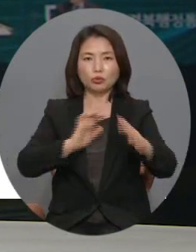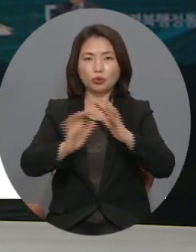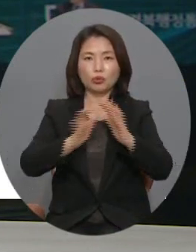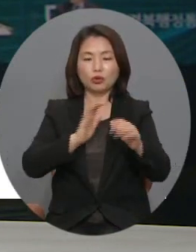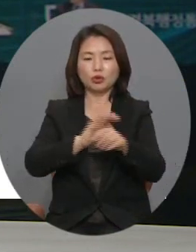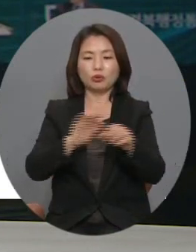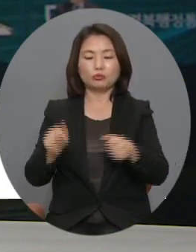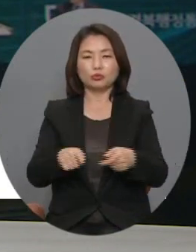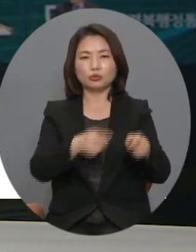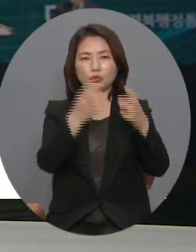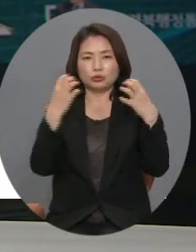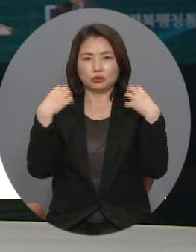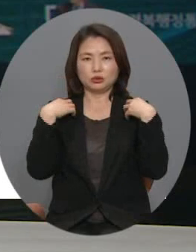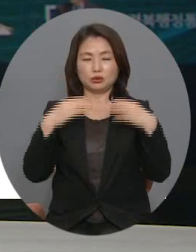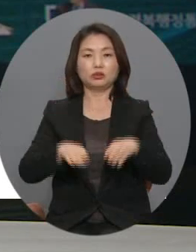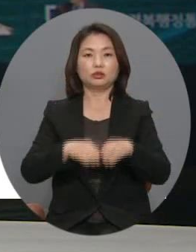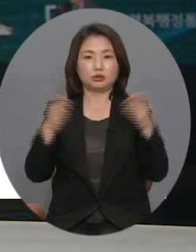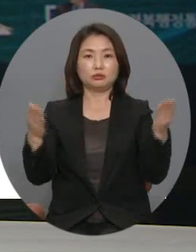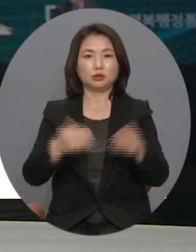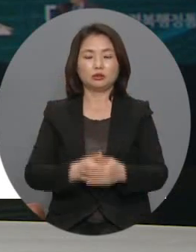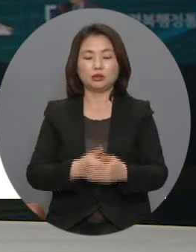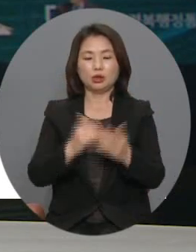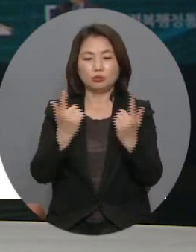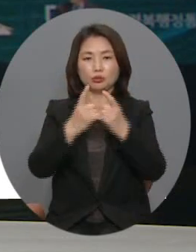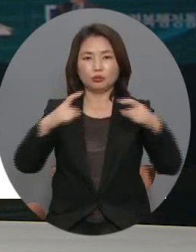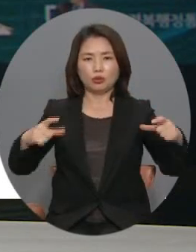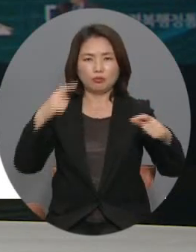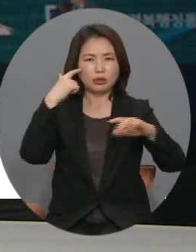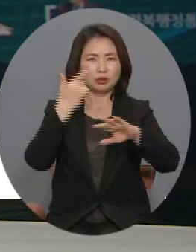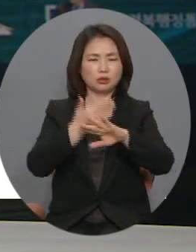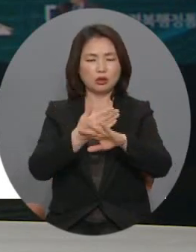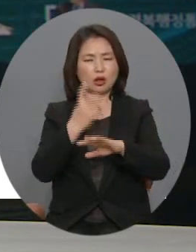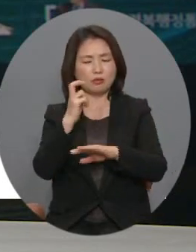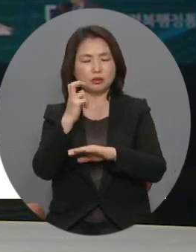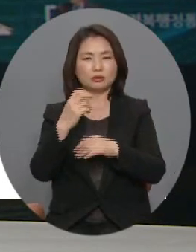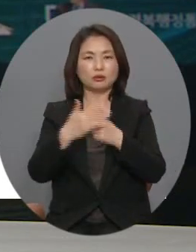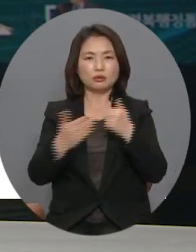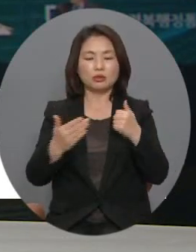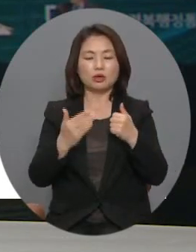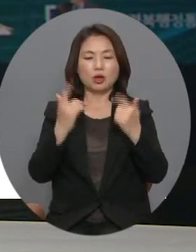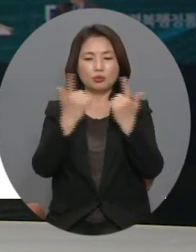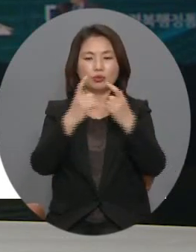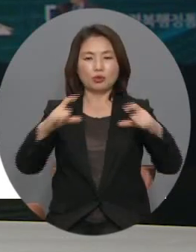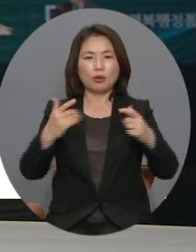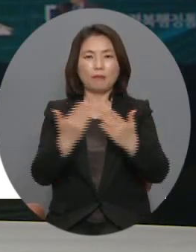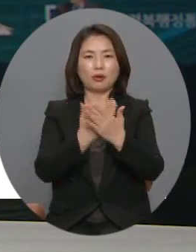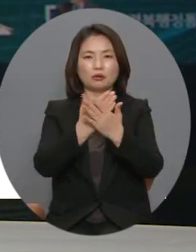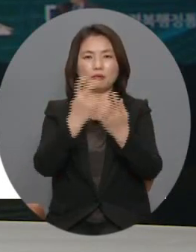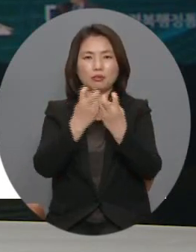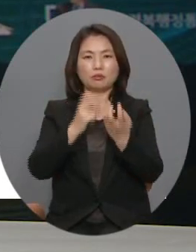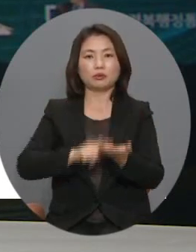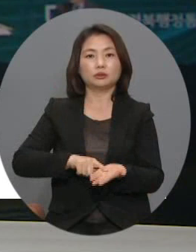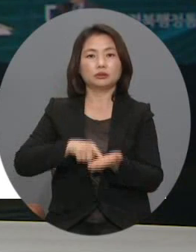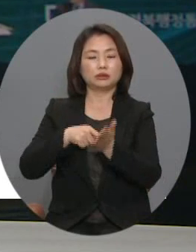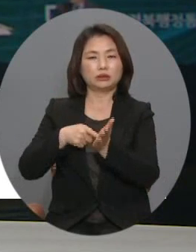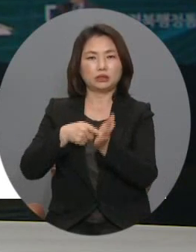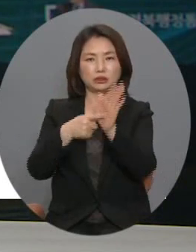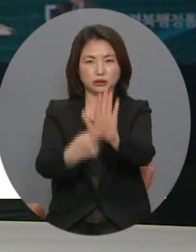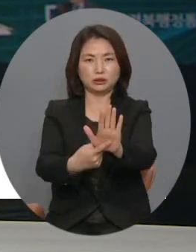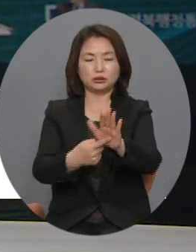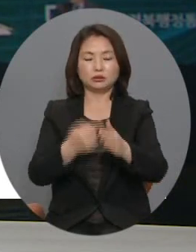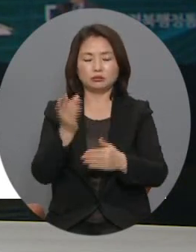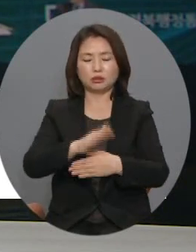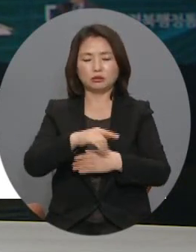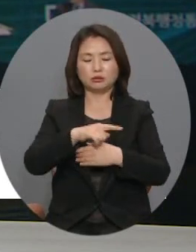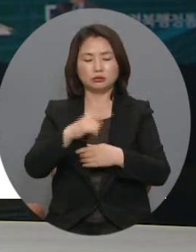토론회가 경북도청에서 있었는데요. 북부권의 반발을 의식한 듯 북부권 발전 방안이 제시됐습니다.